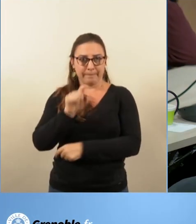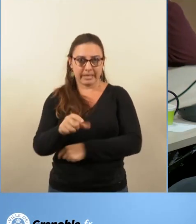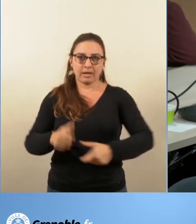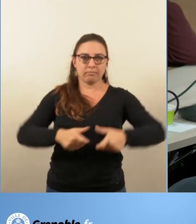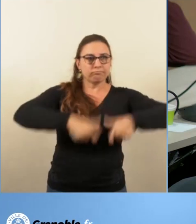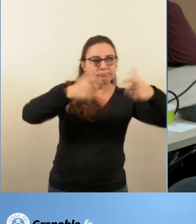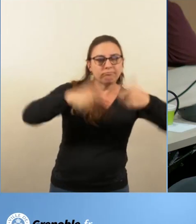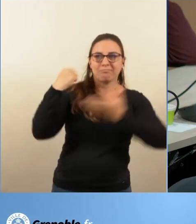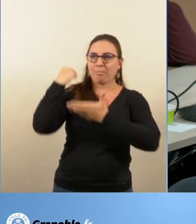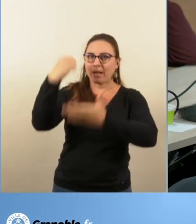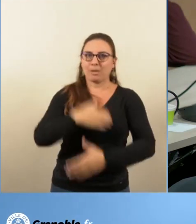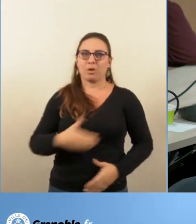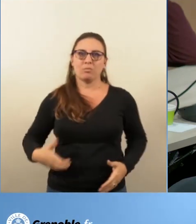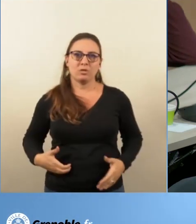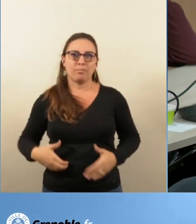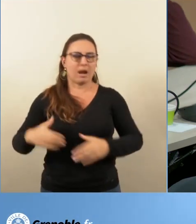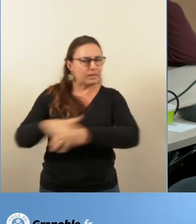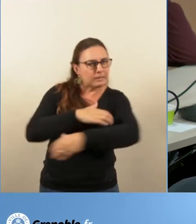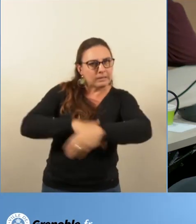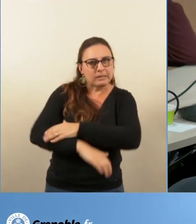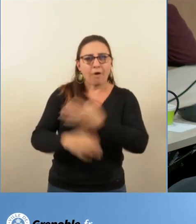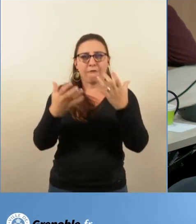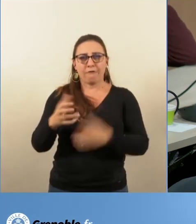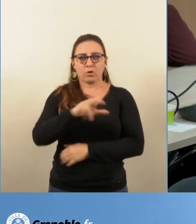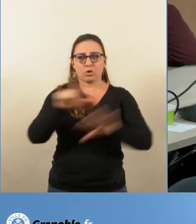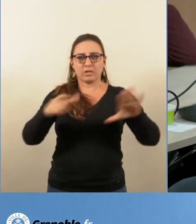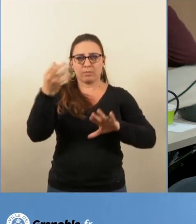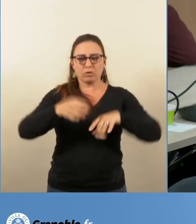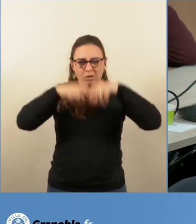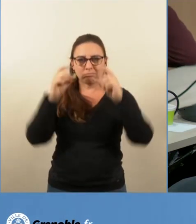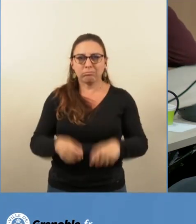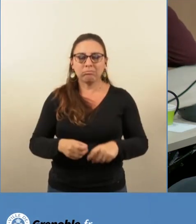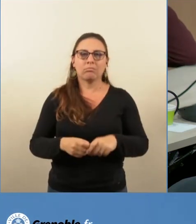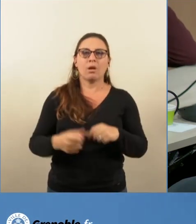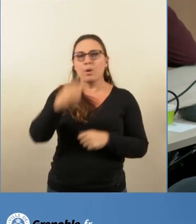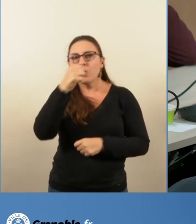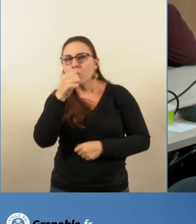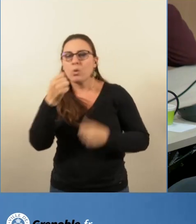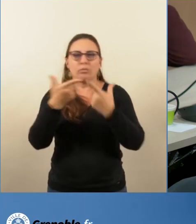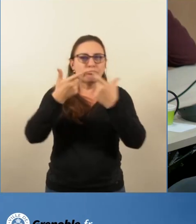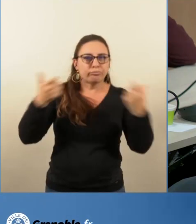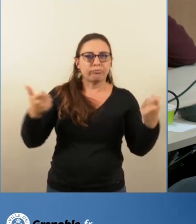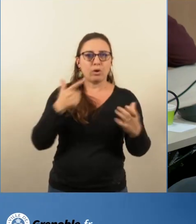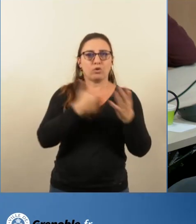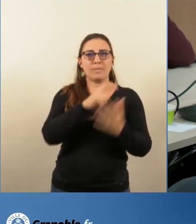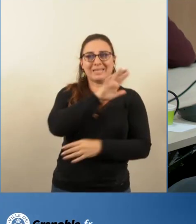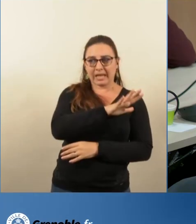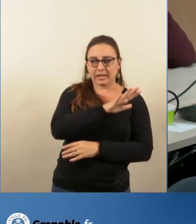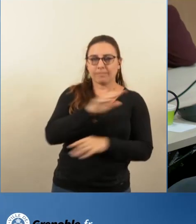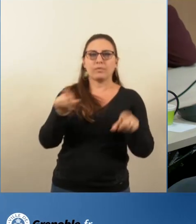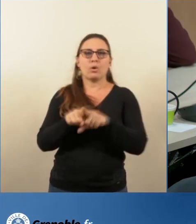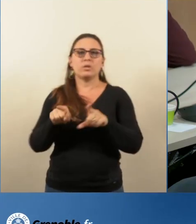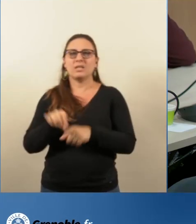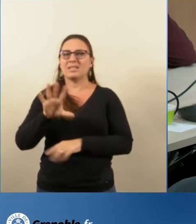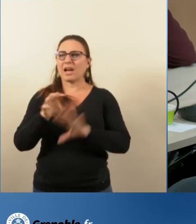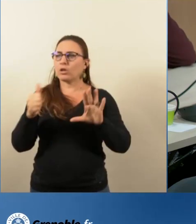municipal permettant de réduire de 37%, les consommations énergétiques depuis 2005 et de 56% des gaz à effet de